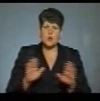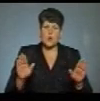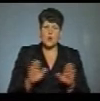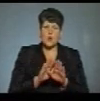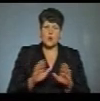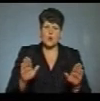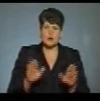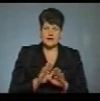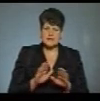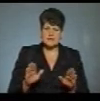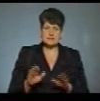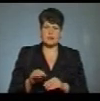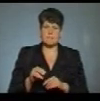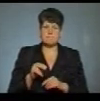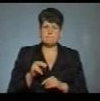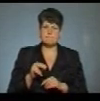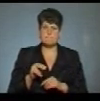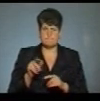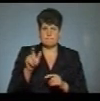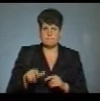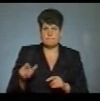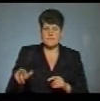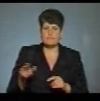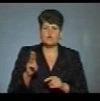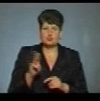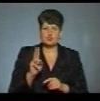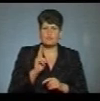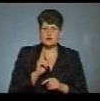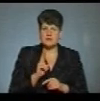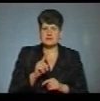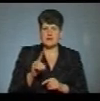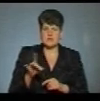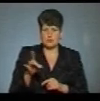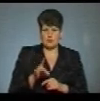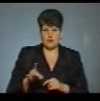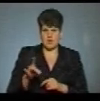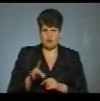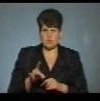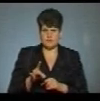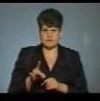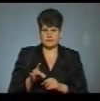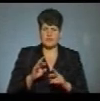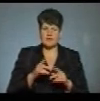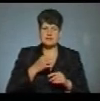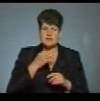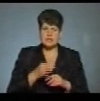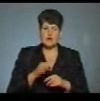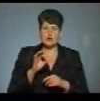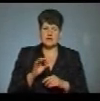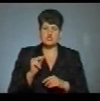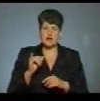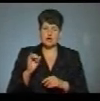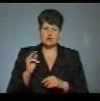Української православної церкви Московського патріархату в Кременецькому, Шумському та Збаразькому районах. Як розповіла Оксана Чайчук,